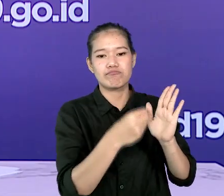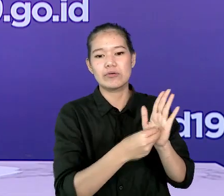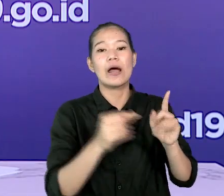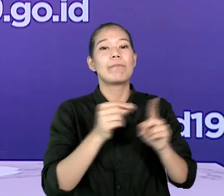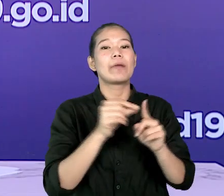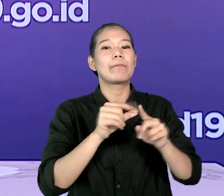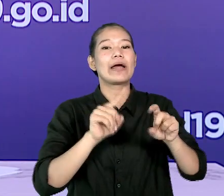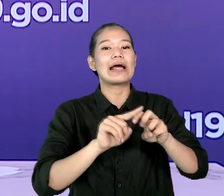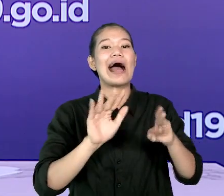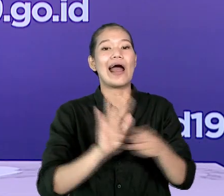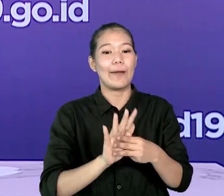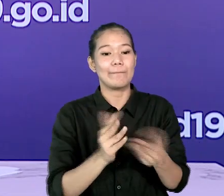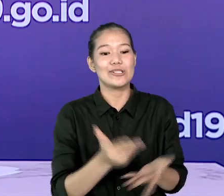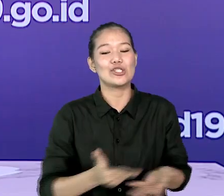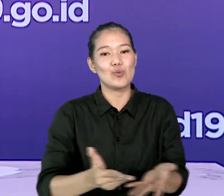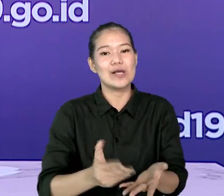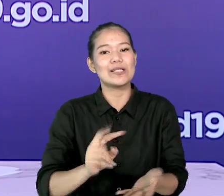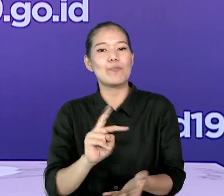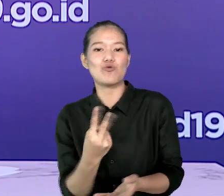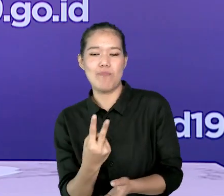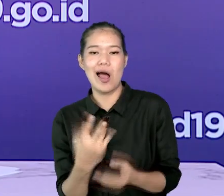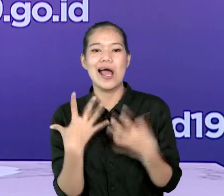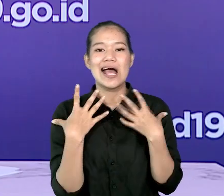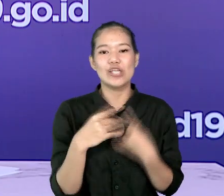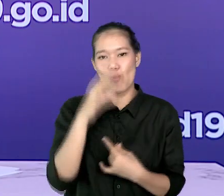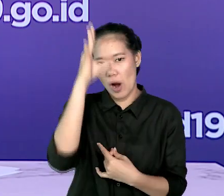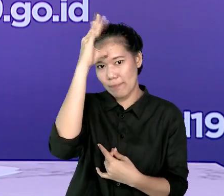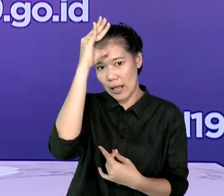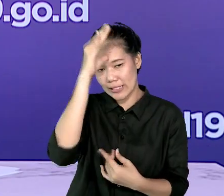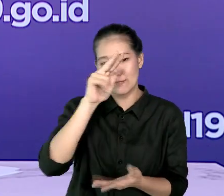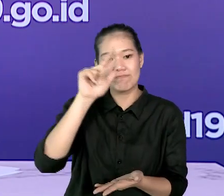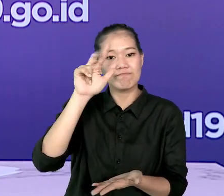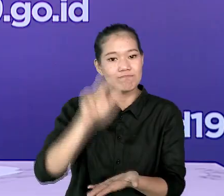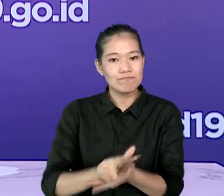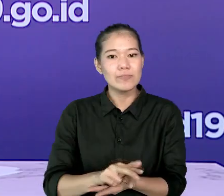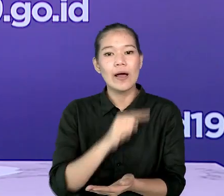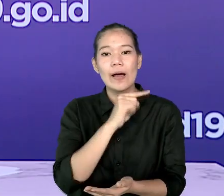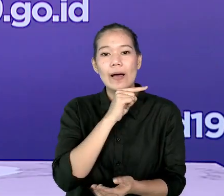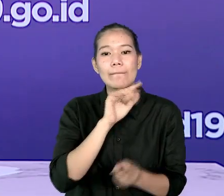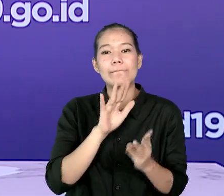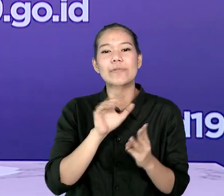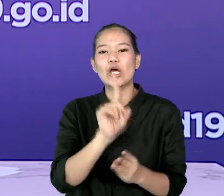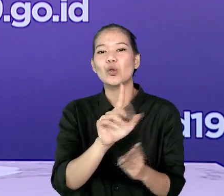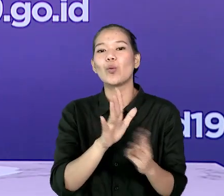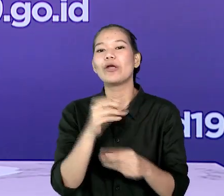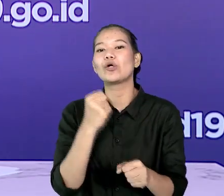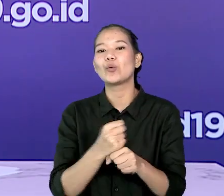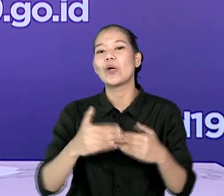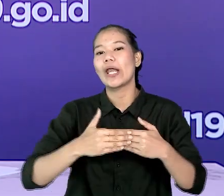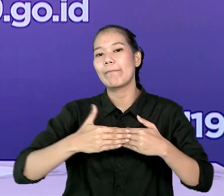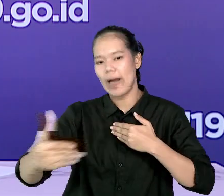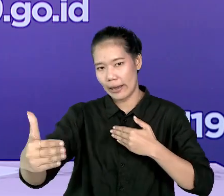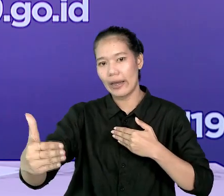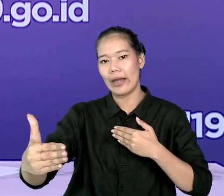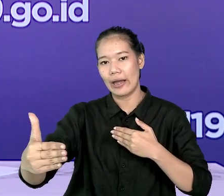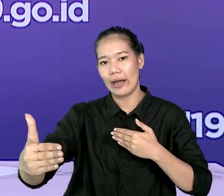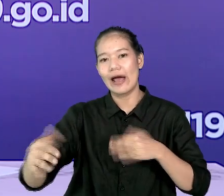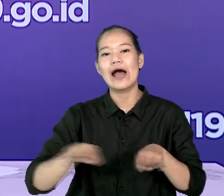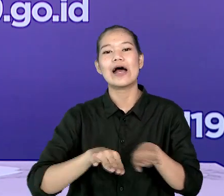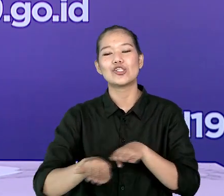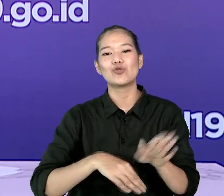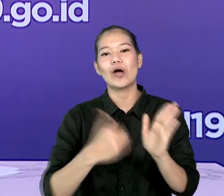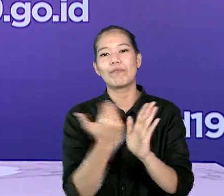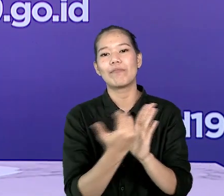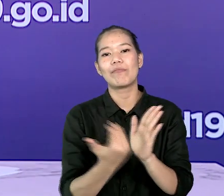PPKM di wilayah Jawa Bali yang akan berlaku seminggu ke depan sesuai Inmendagri nomor 42 tahun